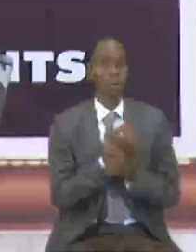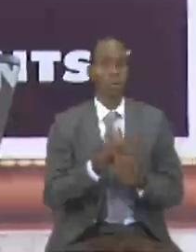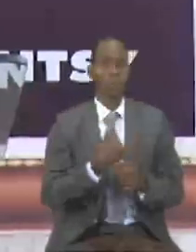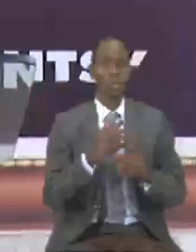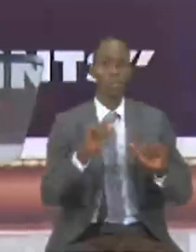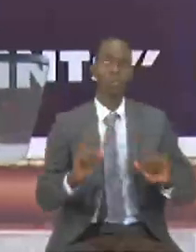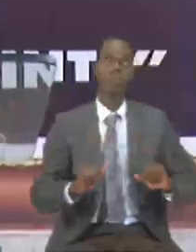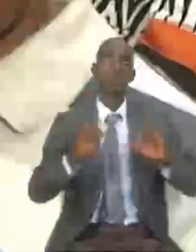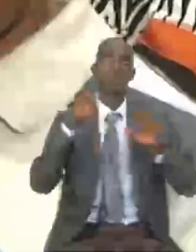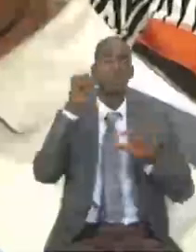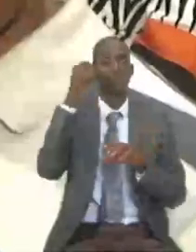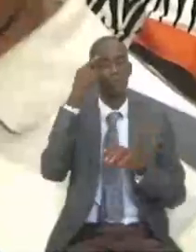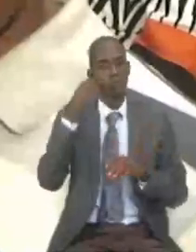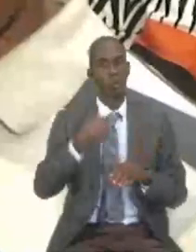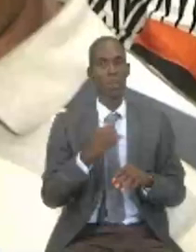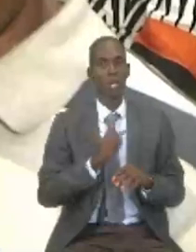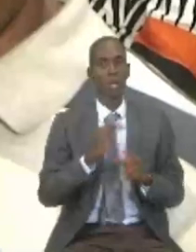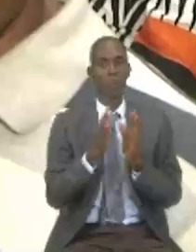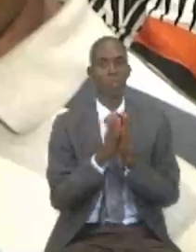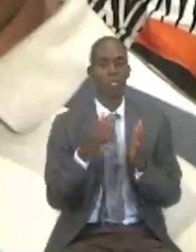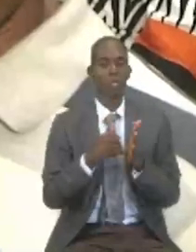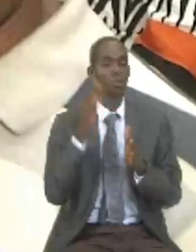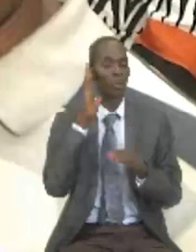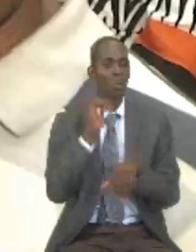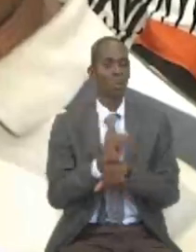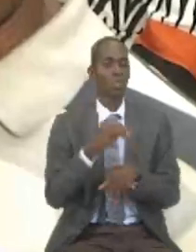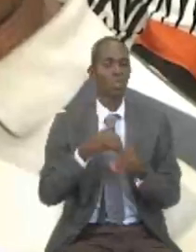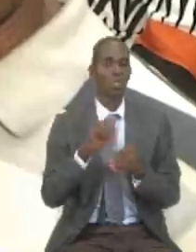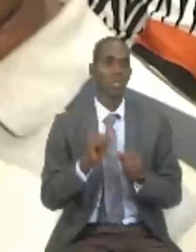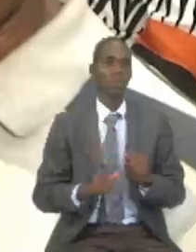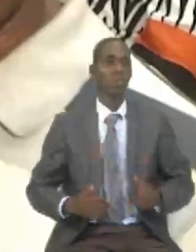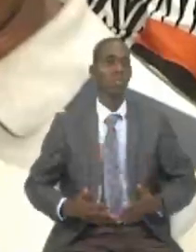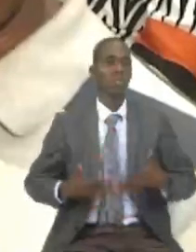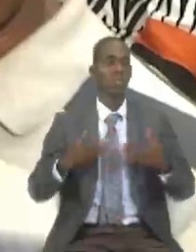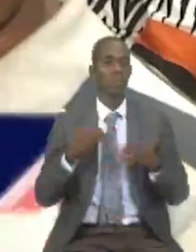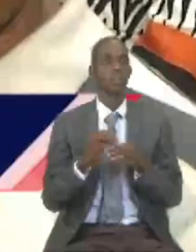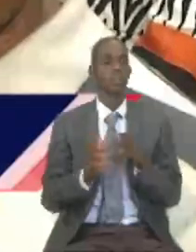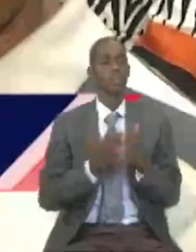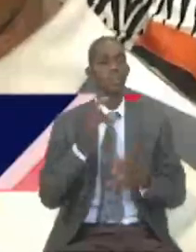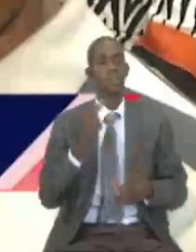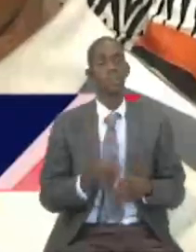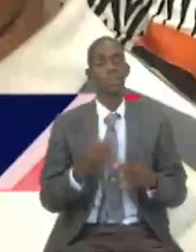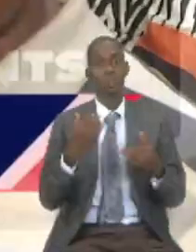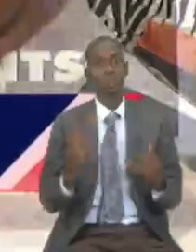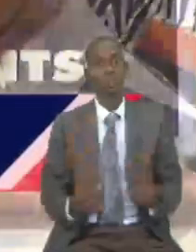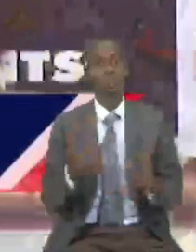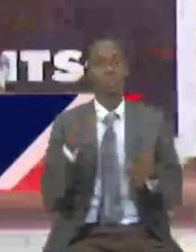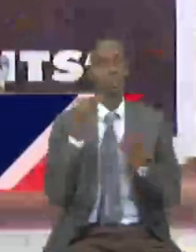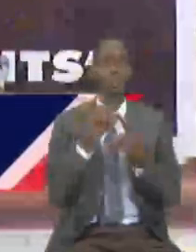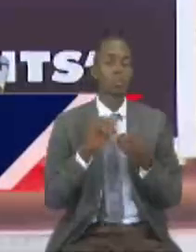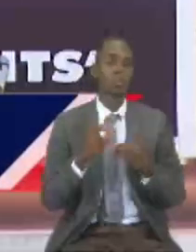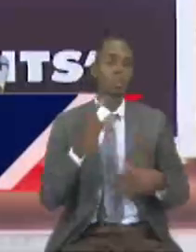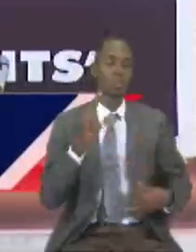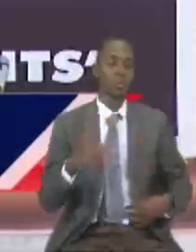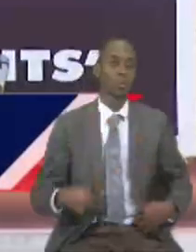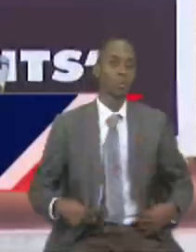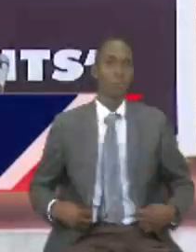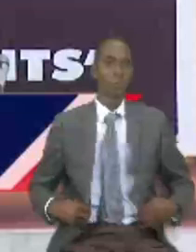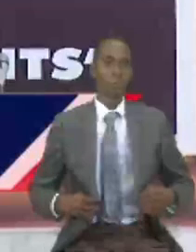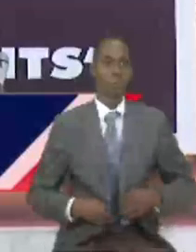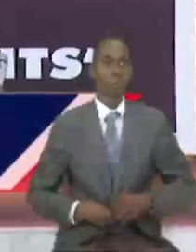et qui s'est livré pour moi-même. Je prie que cela s'accomplisse dans chaque vie au nom de Jésus-Christ. Deuxième